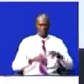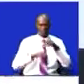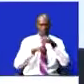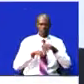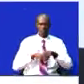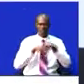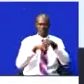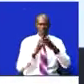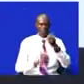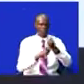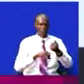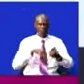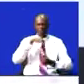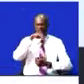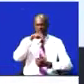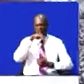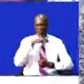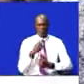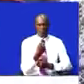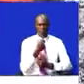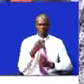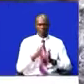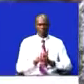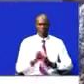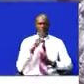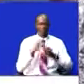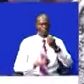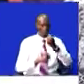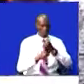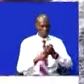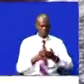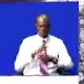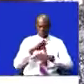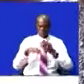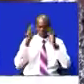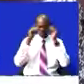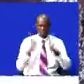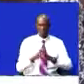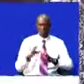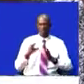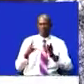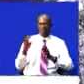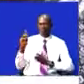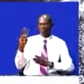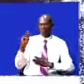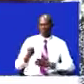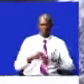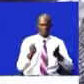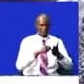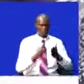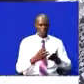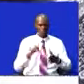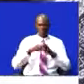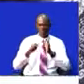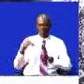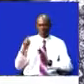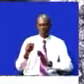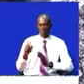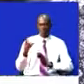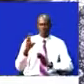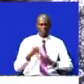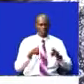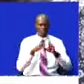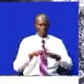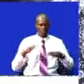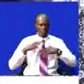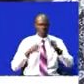baba Raila Amolo Odinga. We support registration mar ODM manyalo, kendo ji te nobiro watimo registration